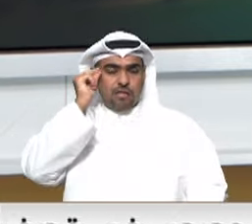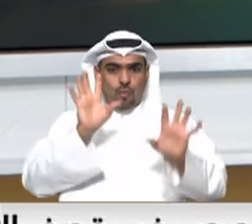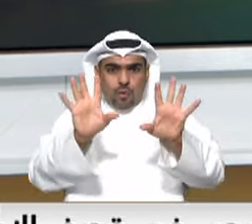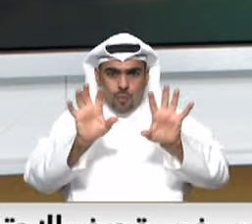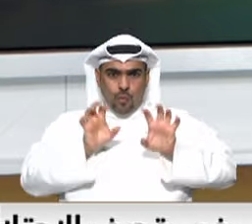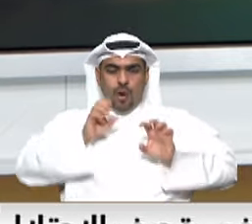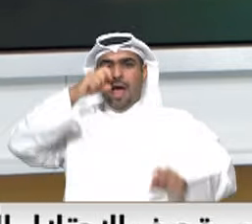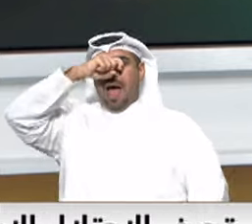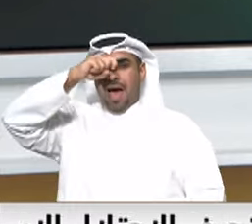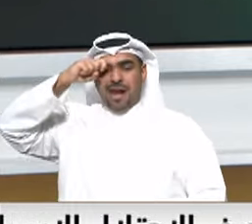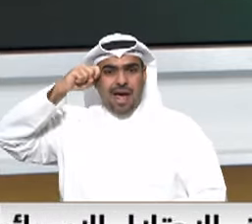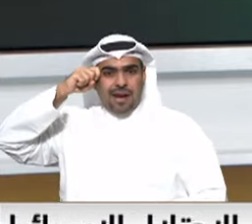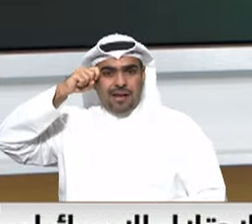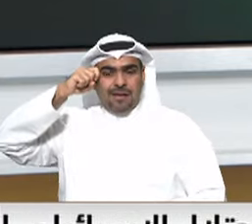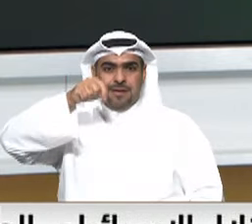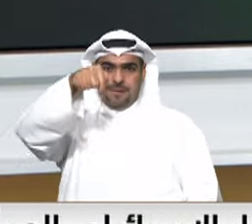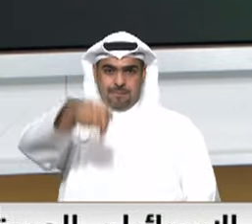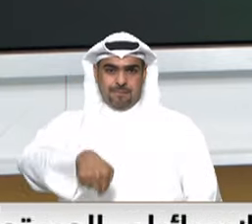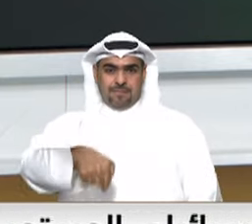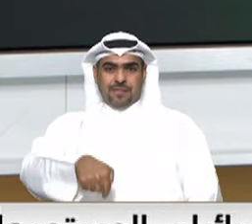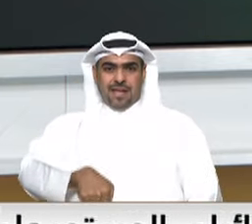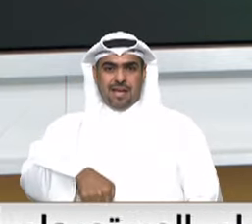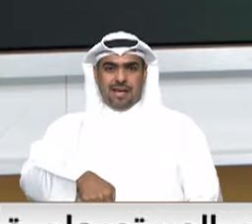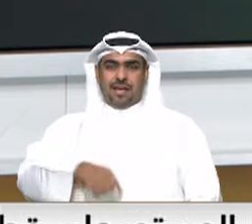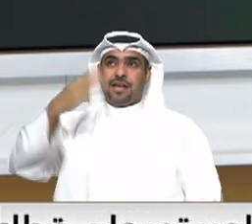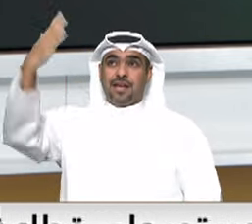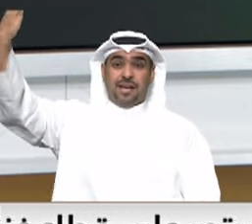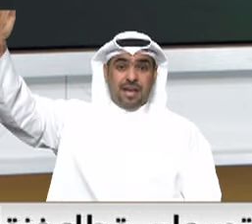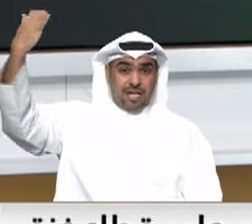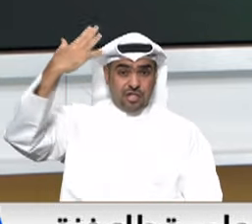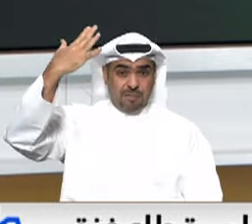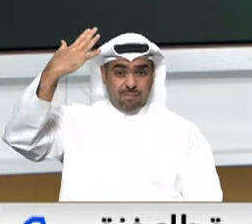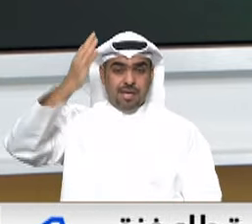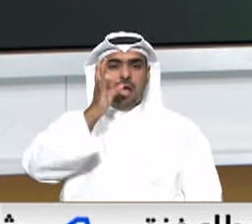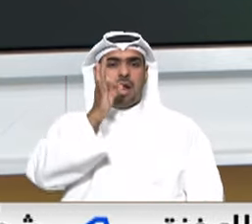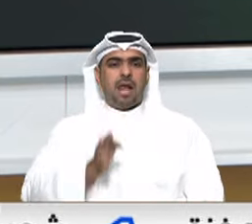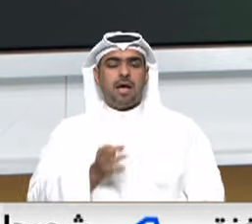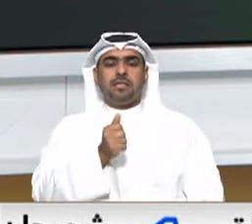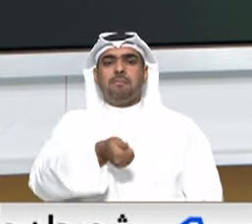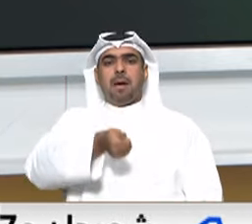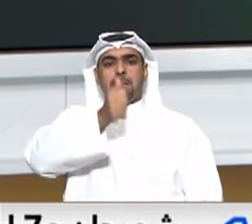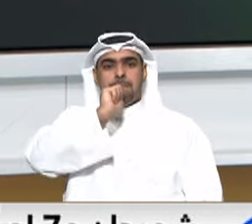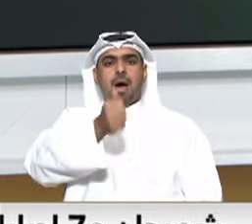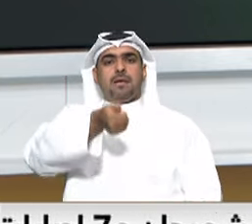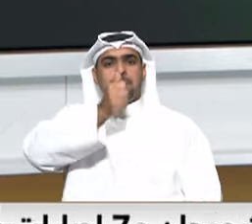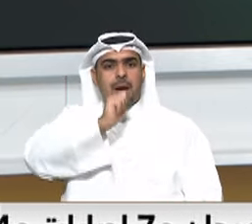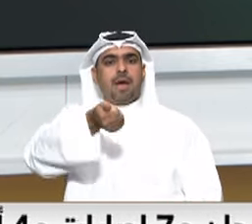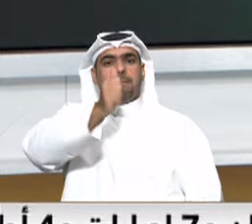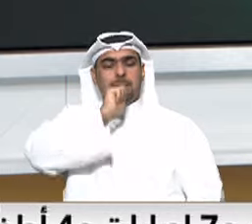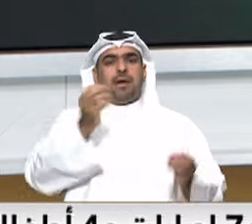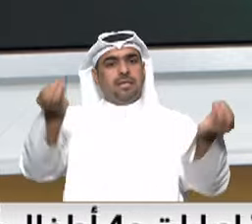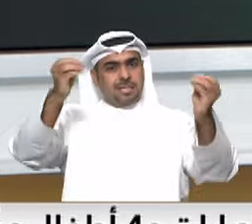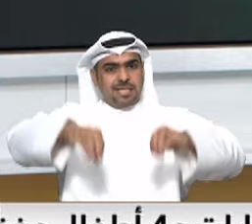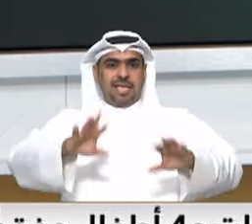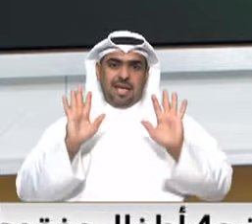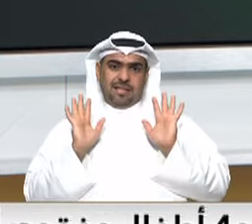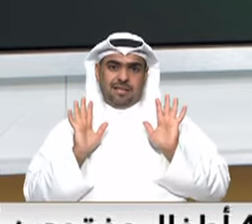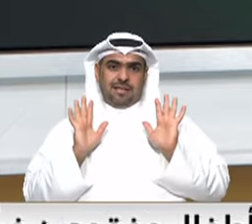فالإنسان حوشه ضربة شمس بالكويت في الظل، فلتفادي هذه الشغلات هذه ننصح بالابتعاد عن الشمس المباشرة